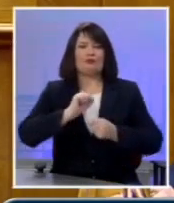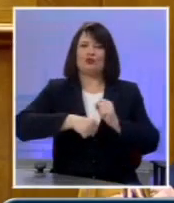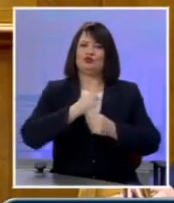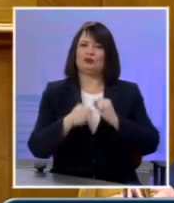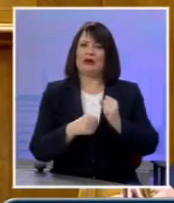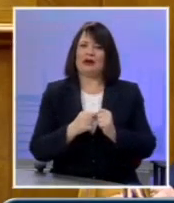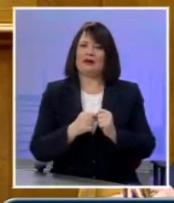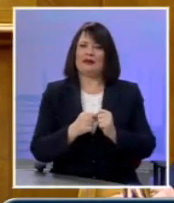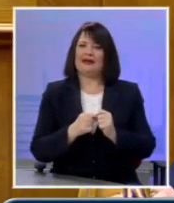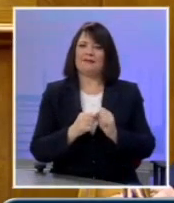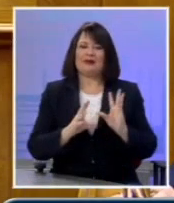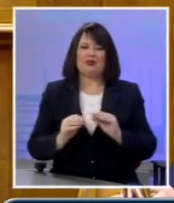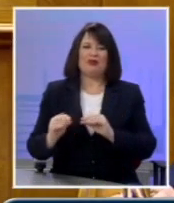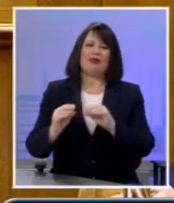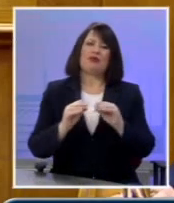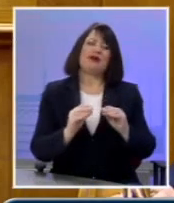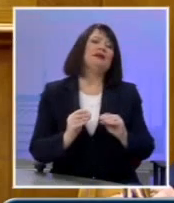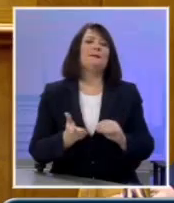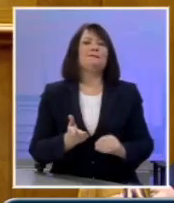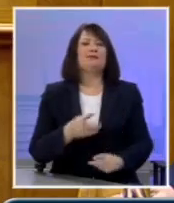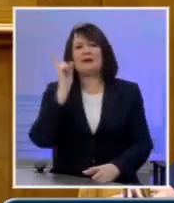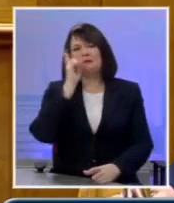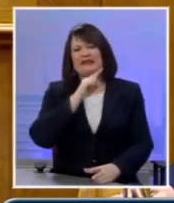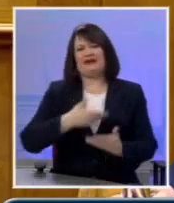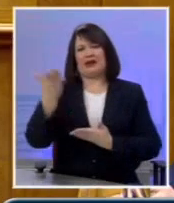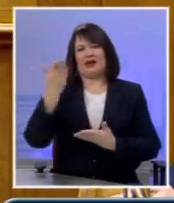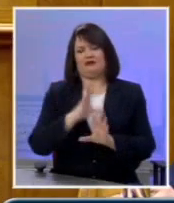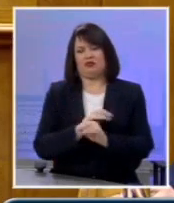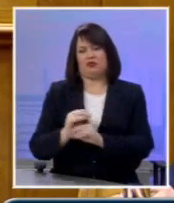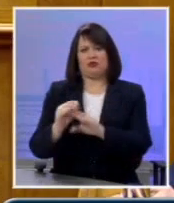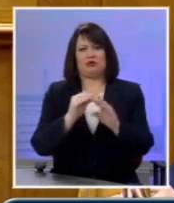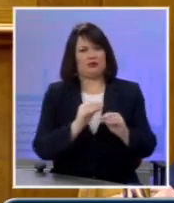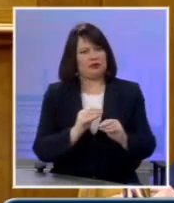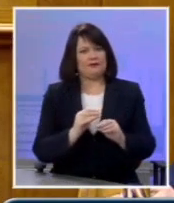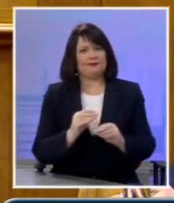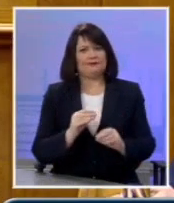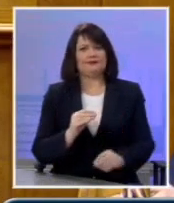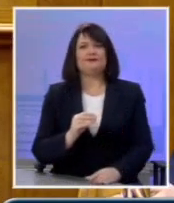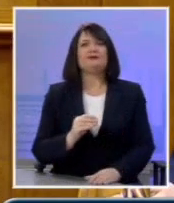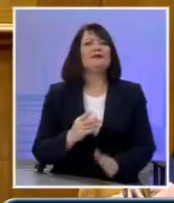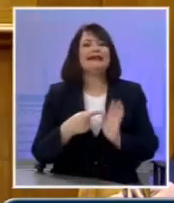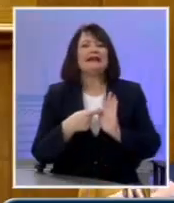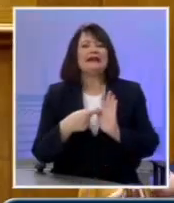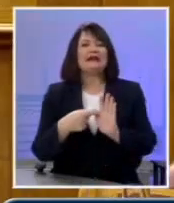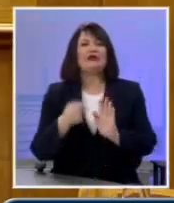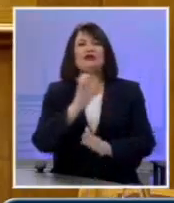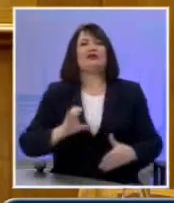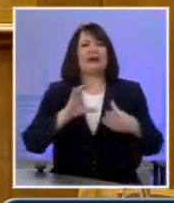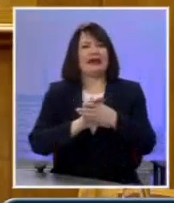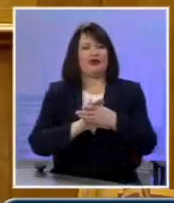με αναπαραγωγή αναλυθών δημοσιευμάτων να εμφανιστεί ότι η Ευρωπαϊκή